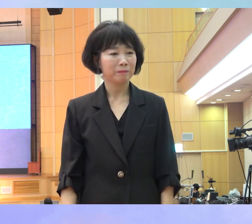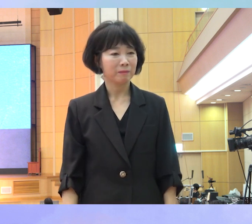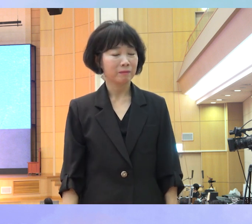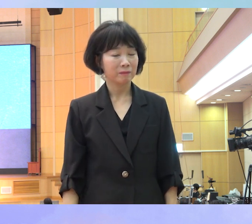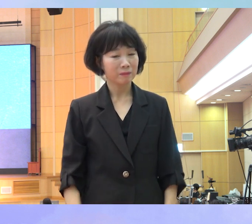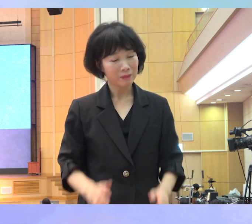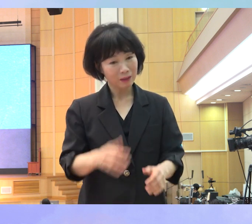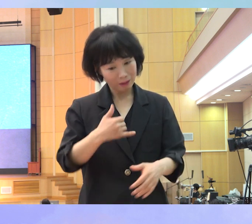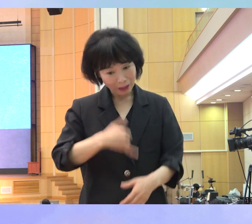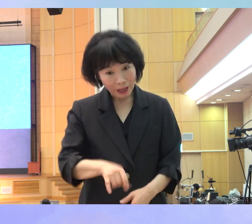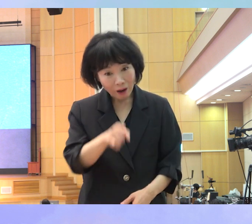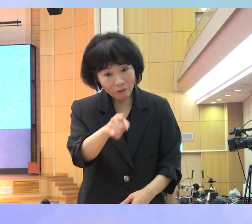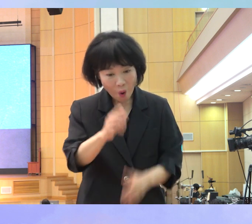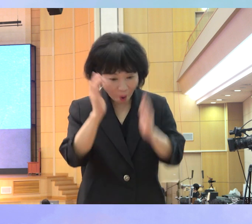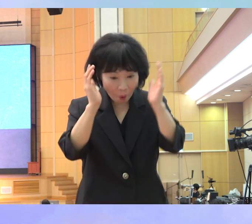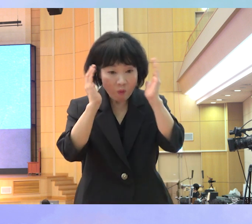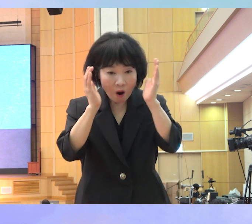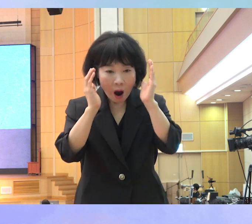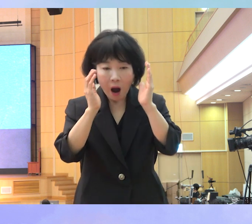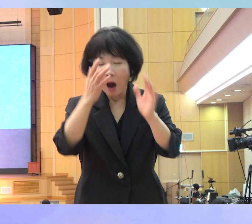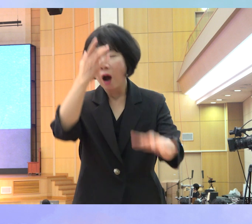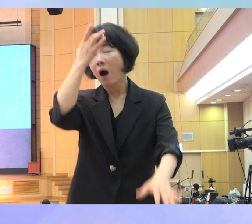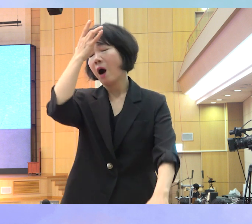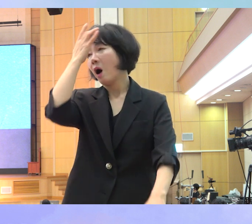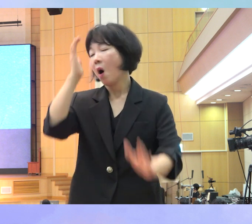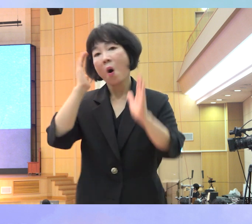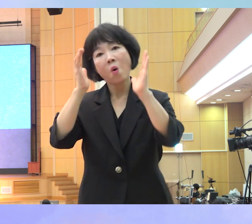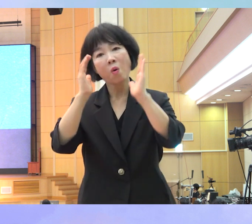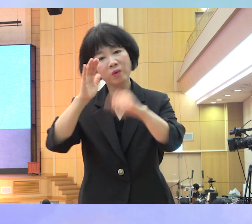공부를 이렇게까지 못해가지고 도대체 너 뭐 먹고 살래?